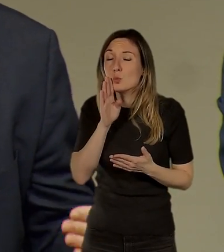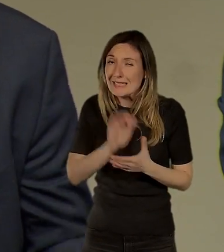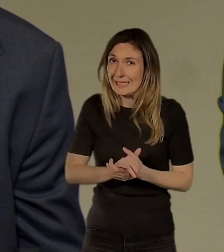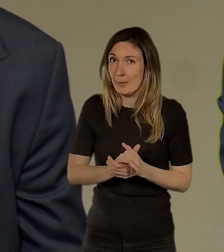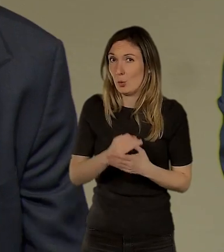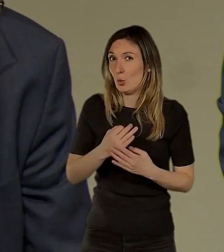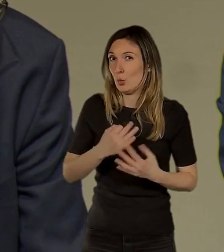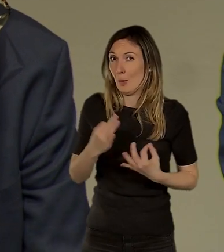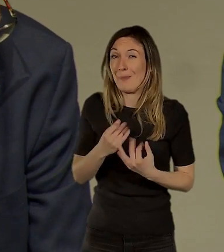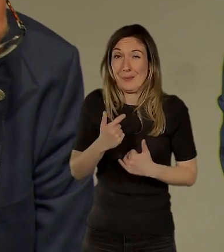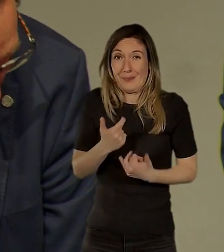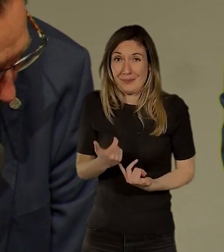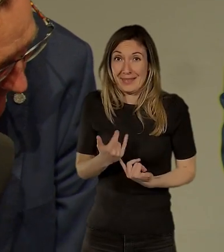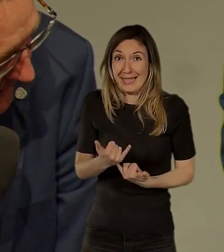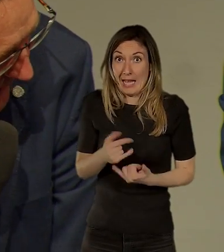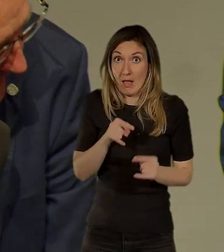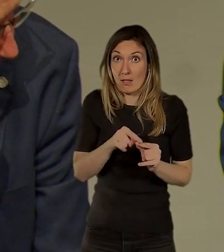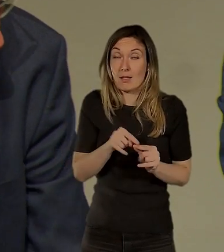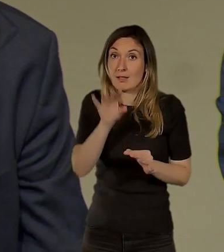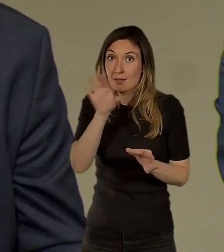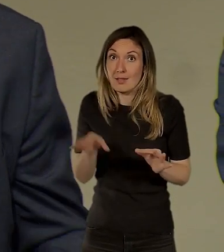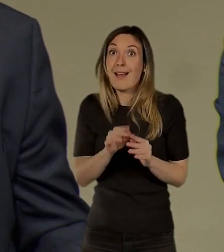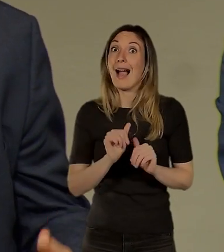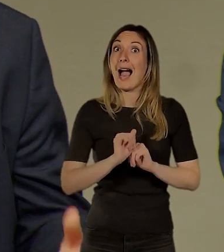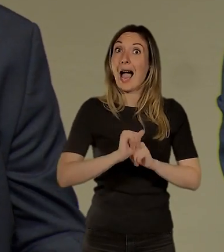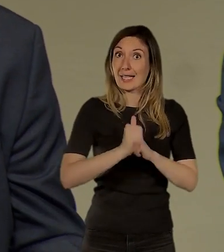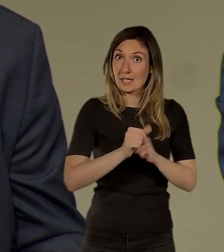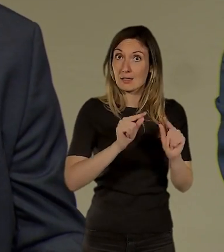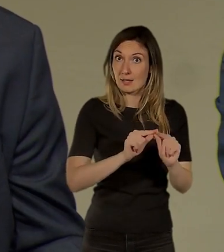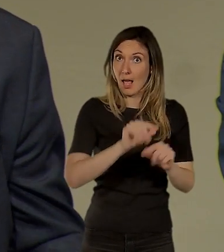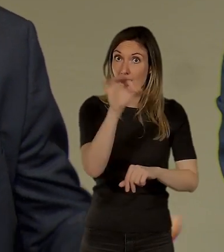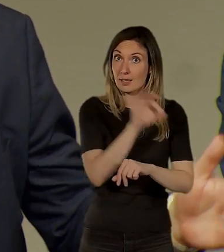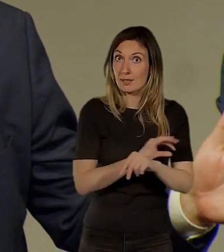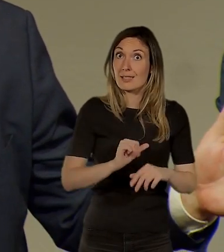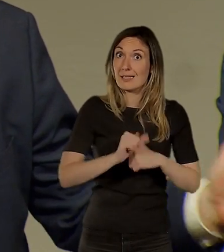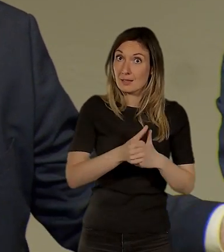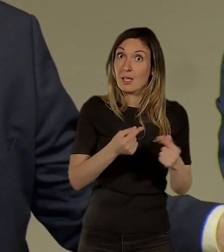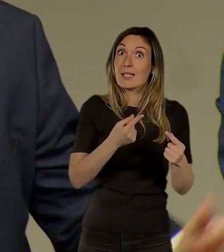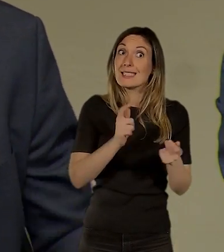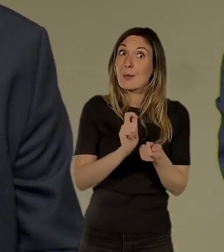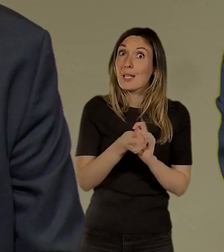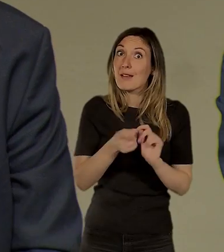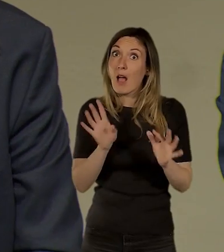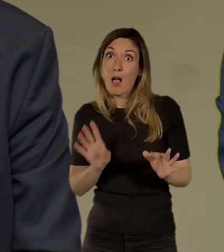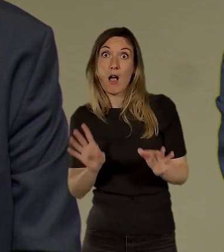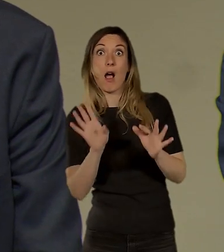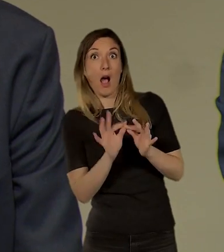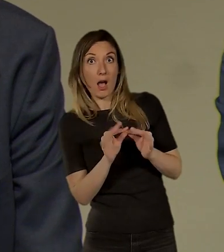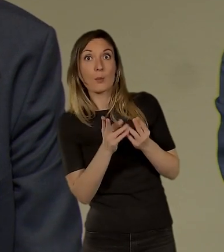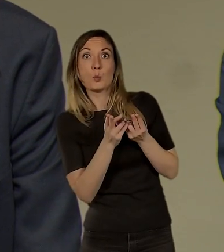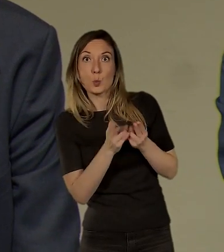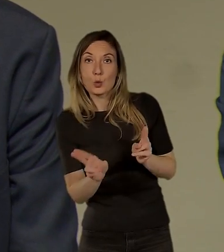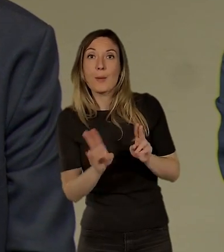která navazuje na ty GL architekti v podrobnějším měřítku, na to navazuje to, co dělá